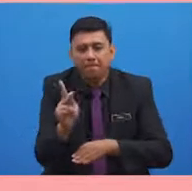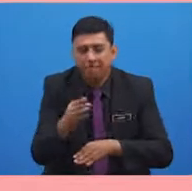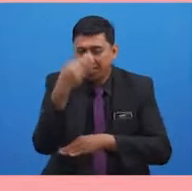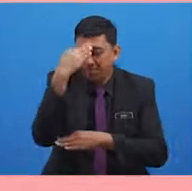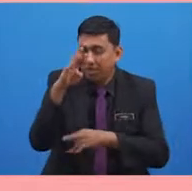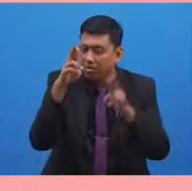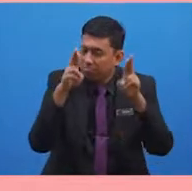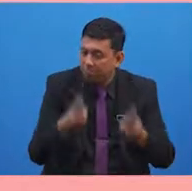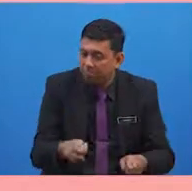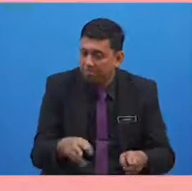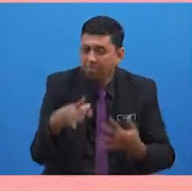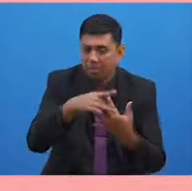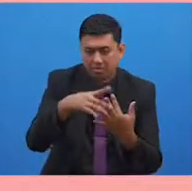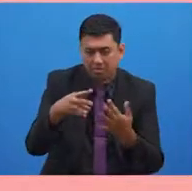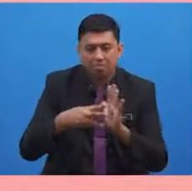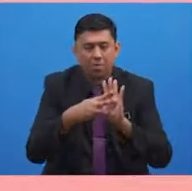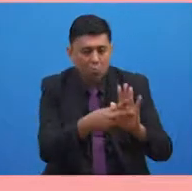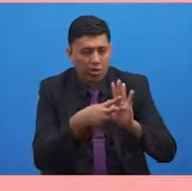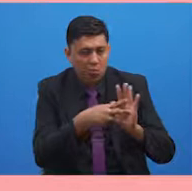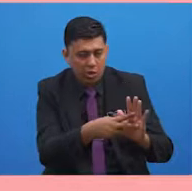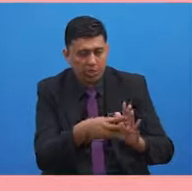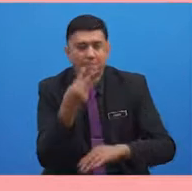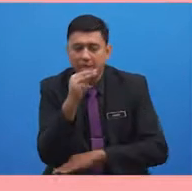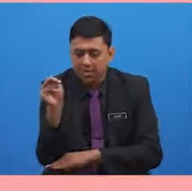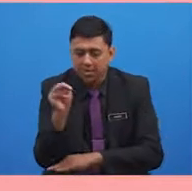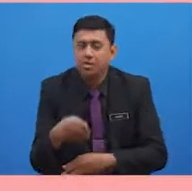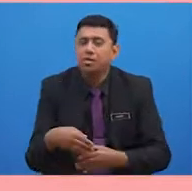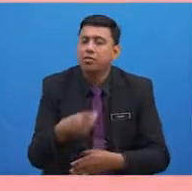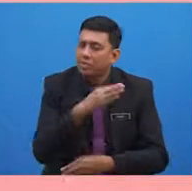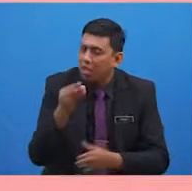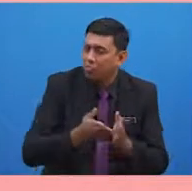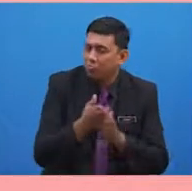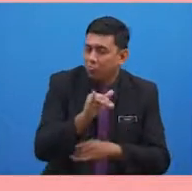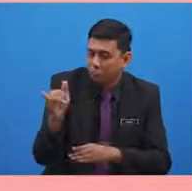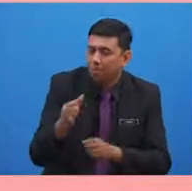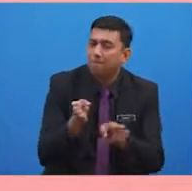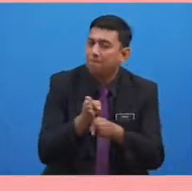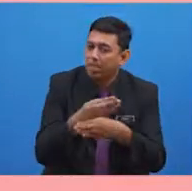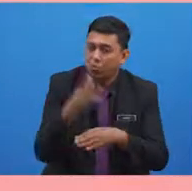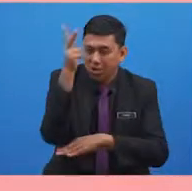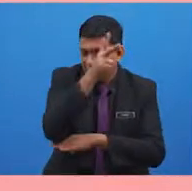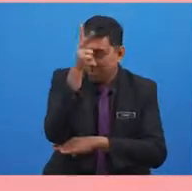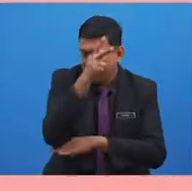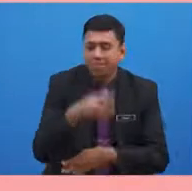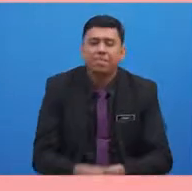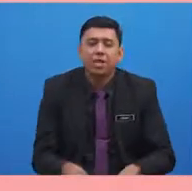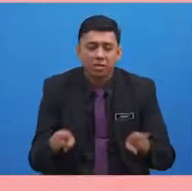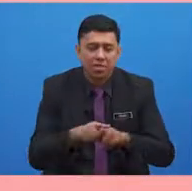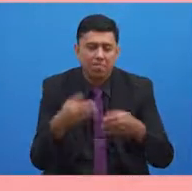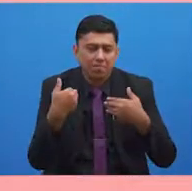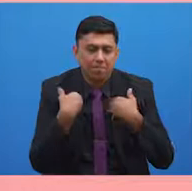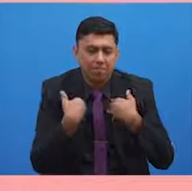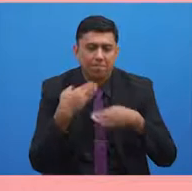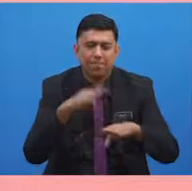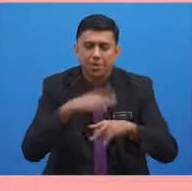bagi rakyat memilih wakil-wakil mereka dan seterusnya membentuk kerajaan sama ada